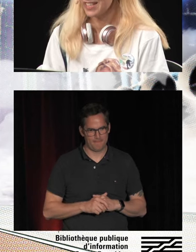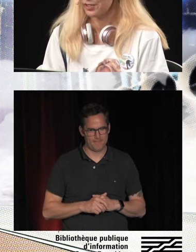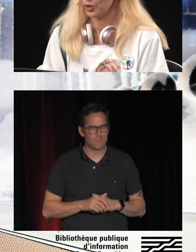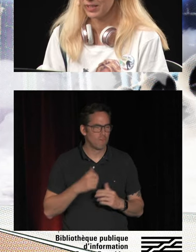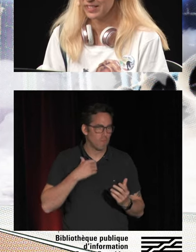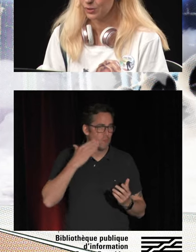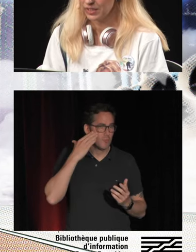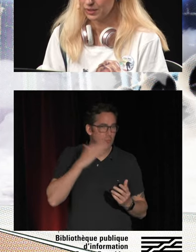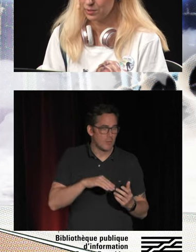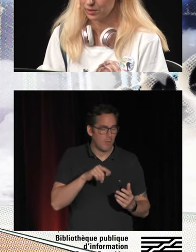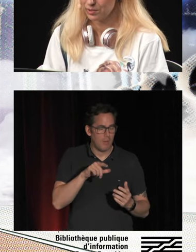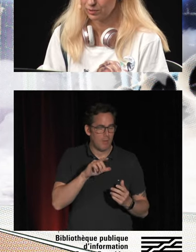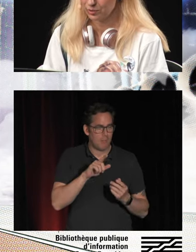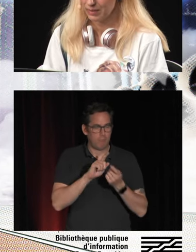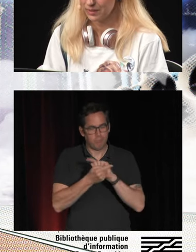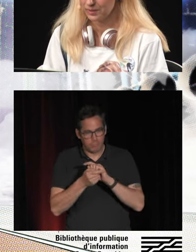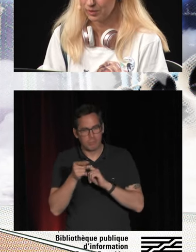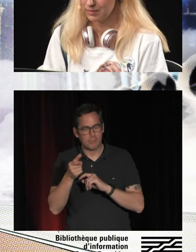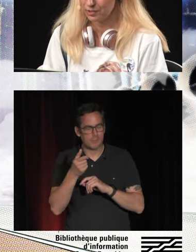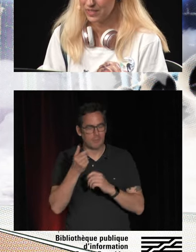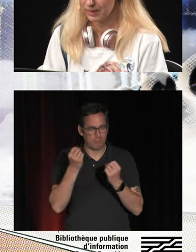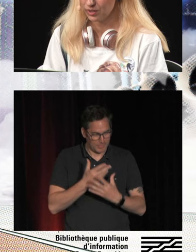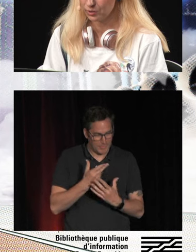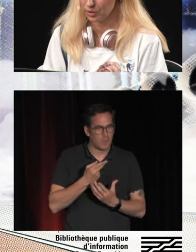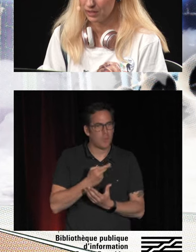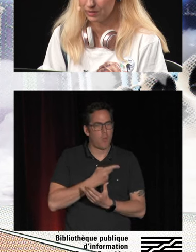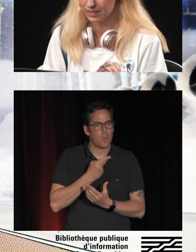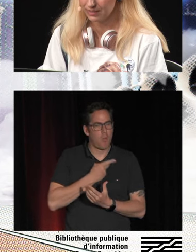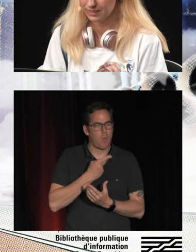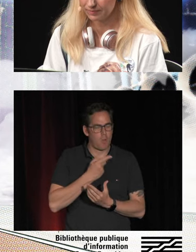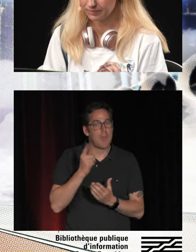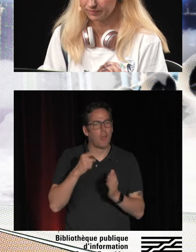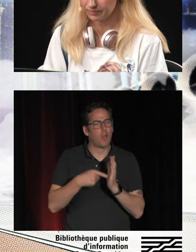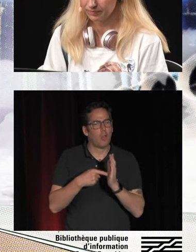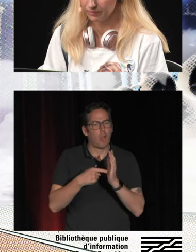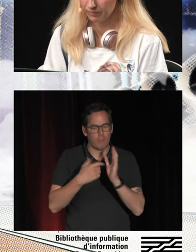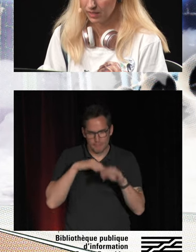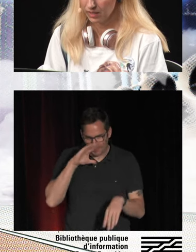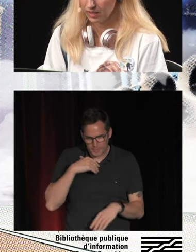Je savais qu'il y avait une reprise chaotique sur Dr. Mario. Je savais pas quand Dr. Mario allait arriver.